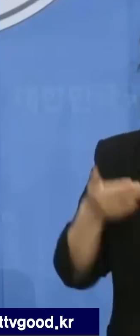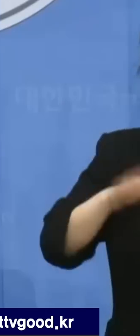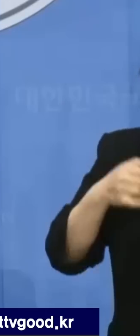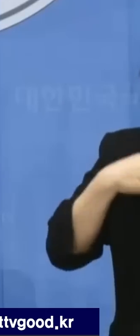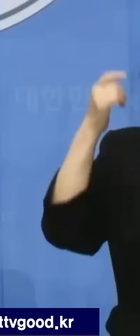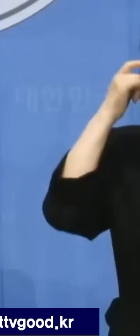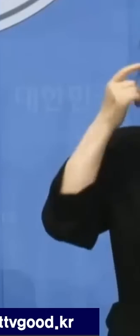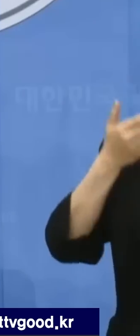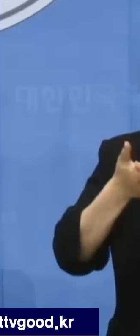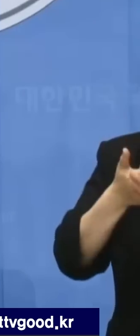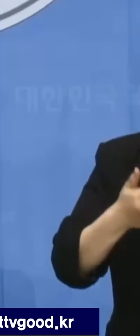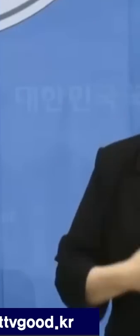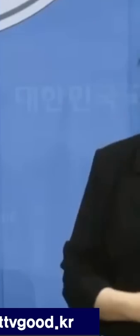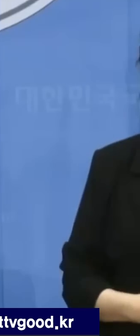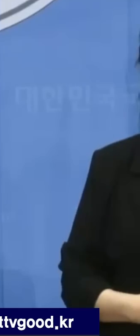저는 그렇게 생각하지 않습니다.